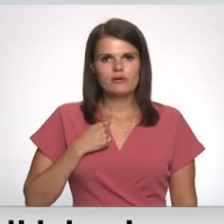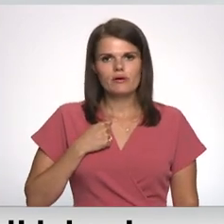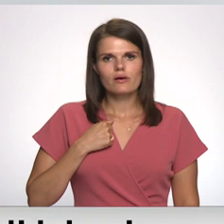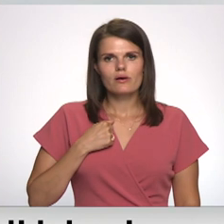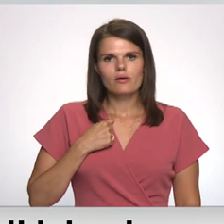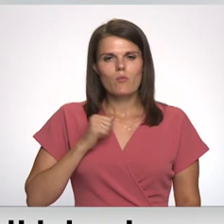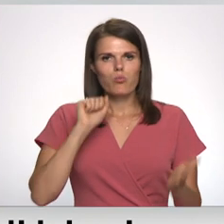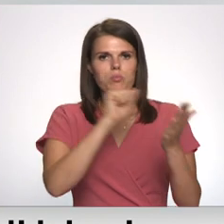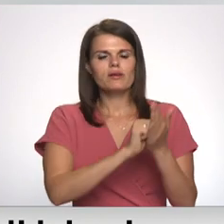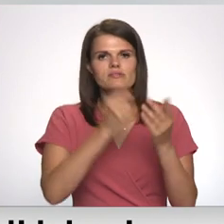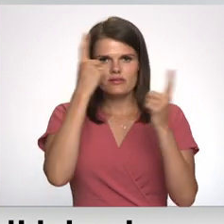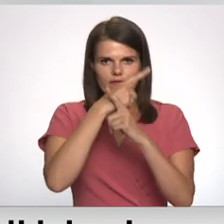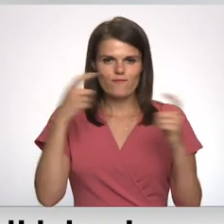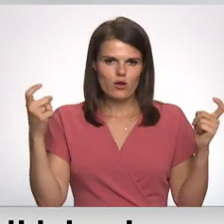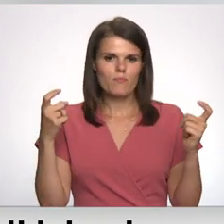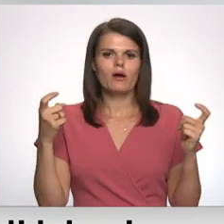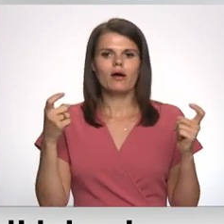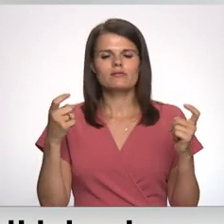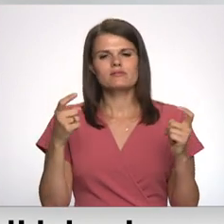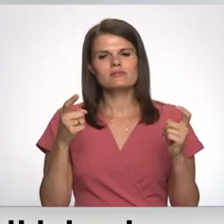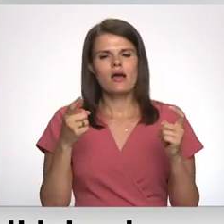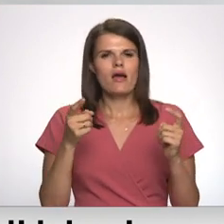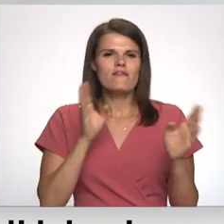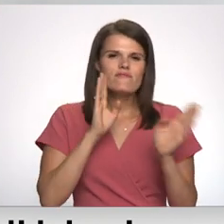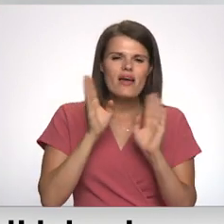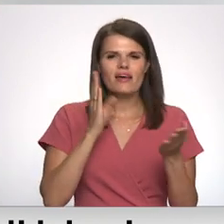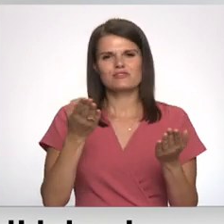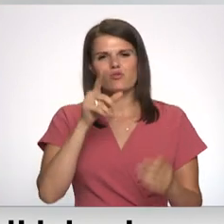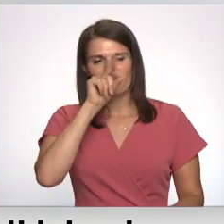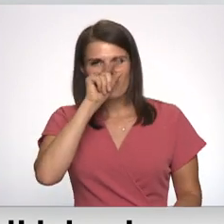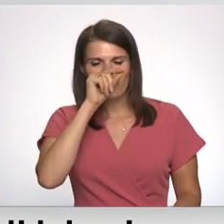tātad publicētajai informācijai sociālajos kontos, gan Twitterī, gan arī Facebook lapā.